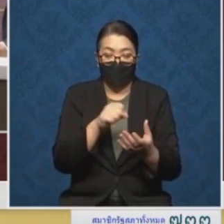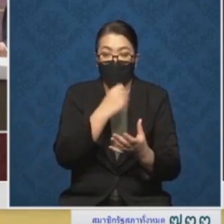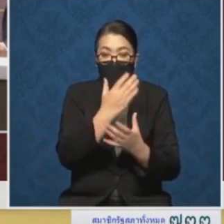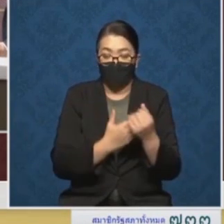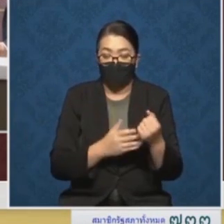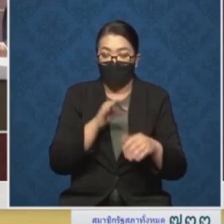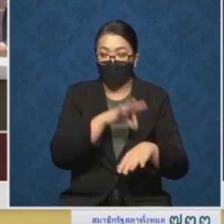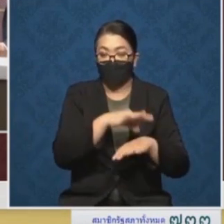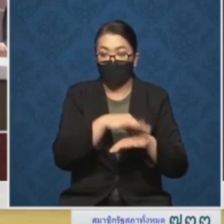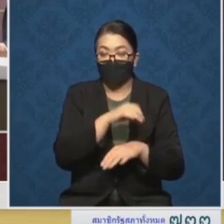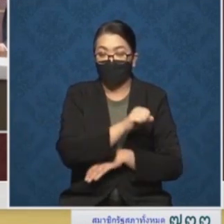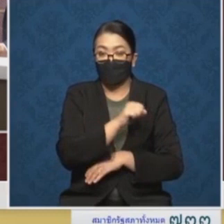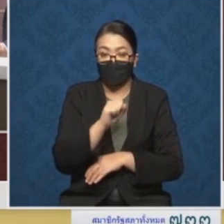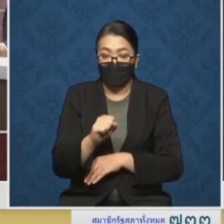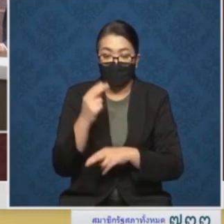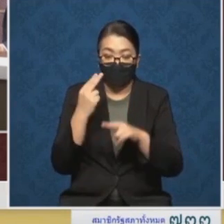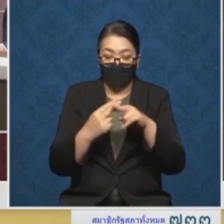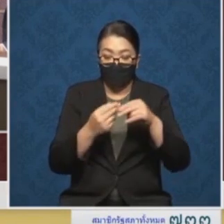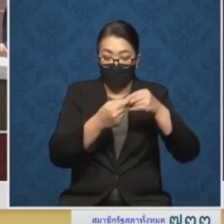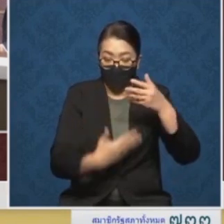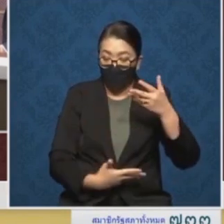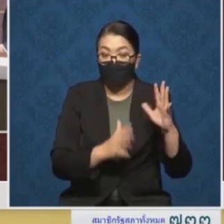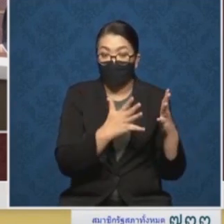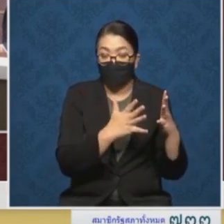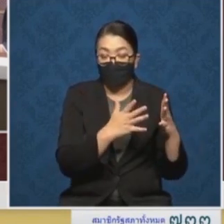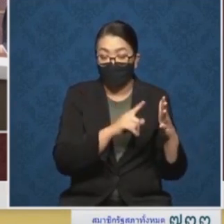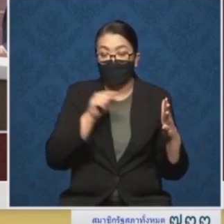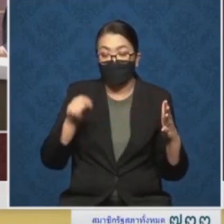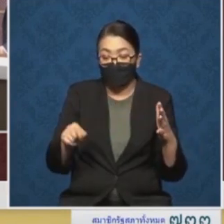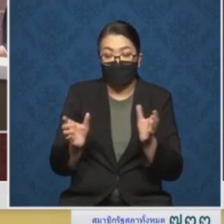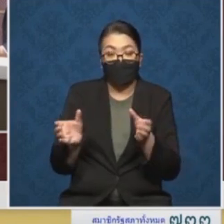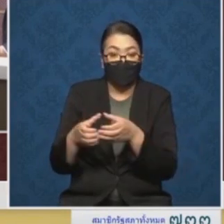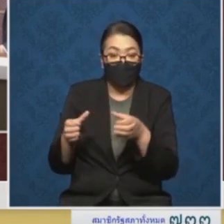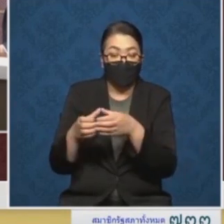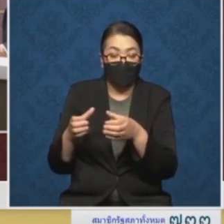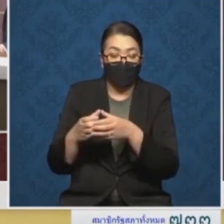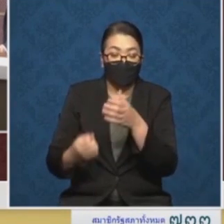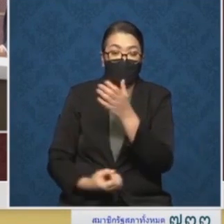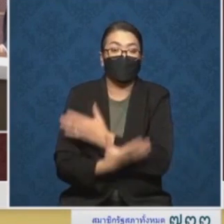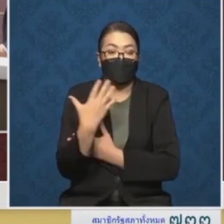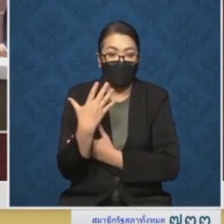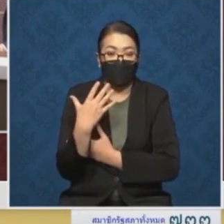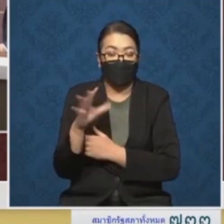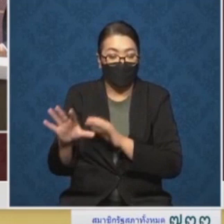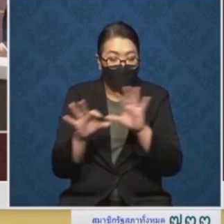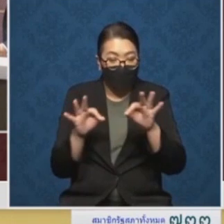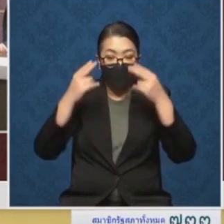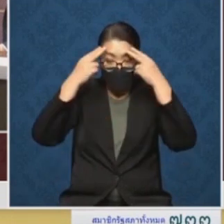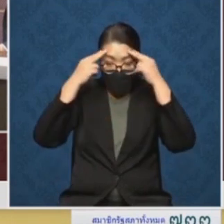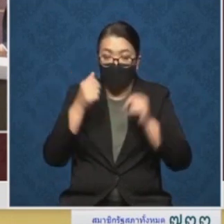ที่ไม่ได้อยู่ในบัญชีรายชื่อตามมาตรา88ได้มีโอกาสรับเลือกเป็นนายกรัฐมนตรีด้วย